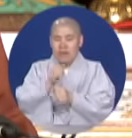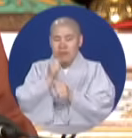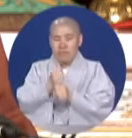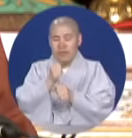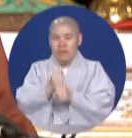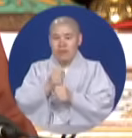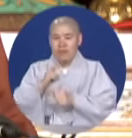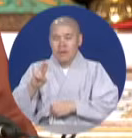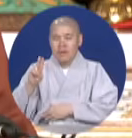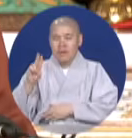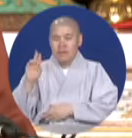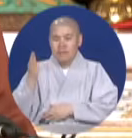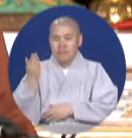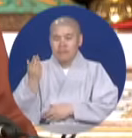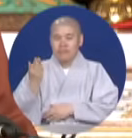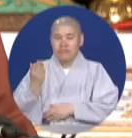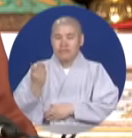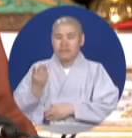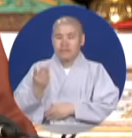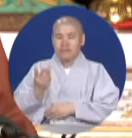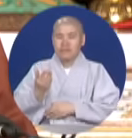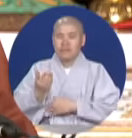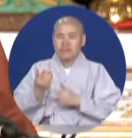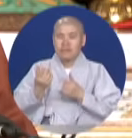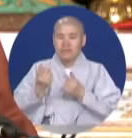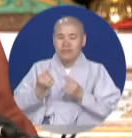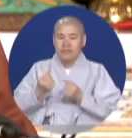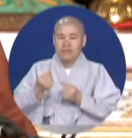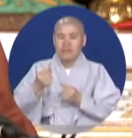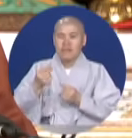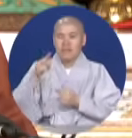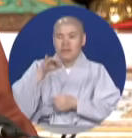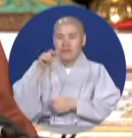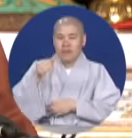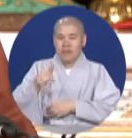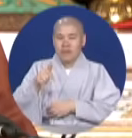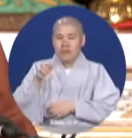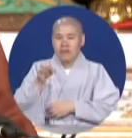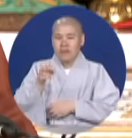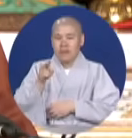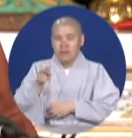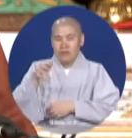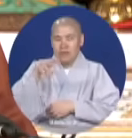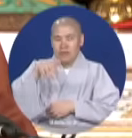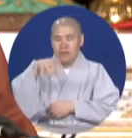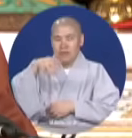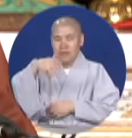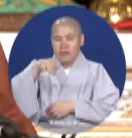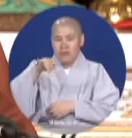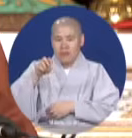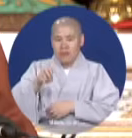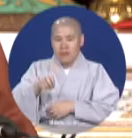됩니다. 이걸 치경이라고 합니다. 경을 다스린다고. 치경.